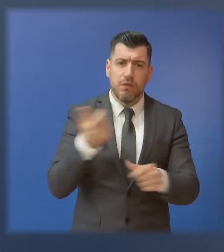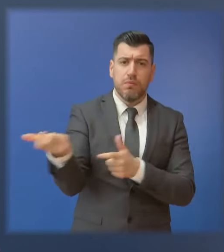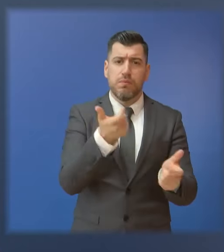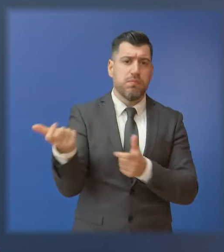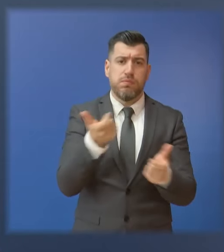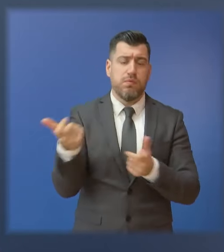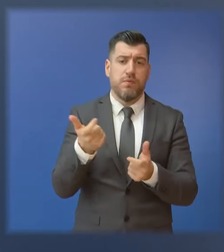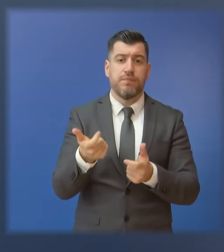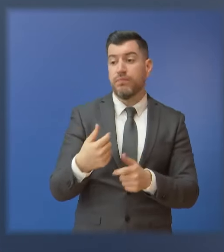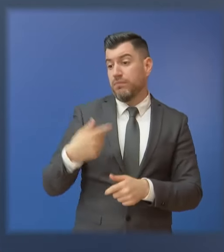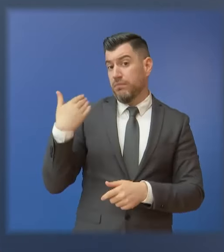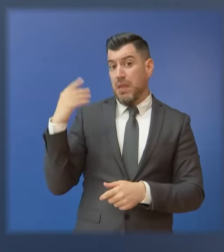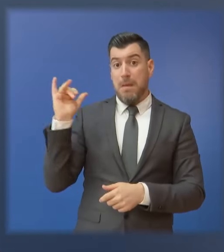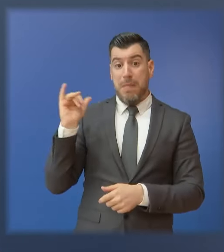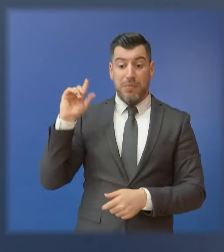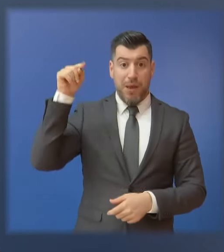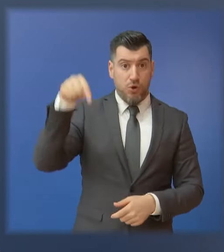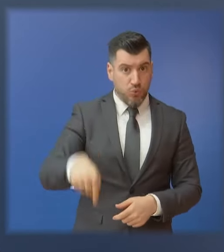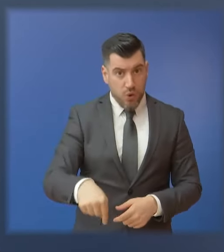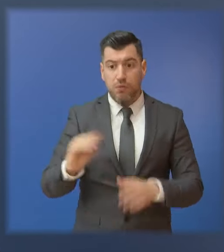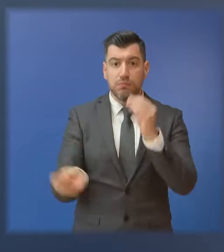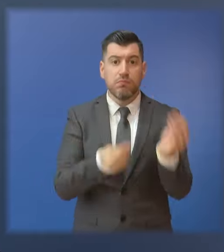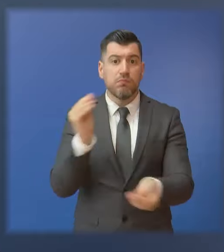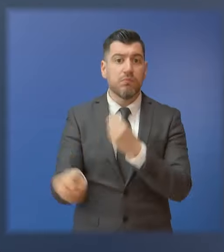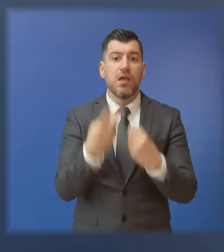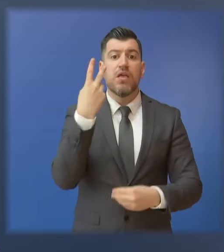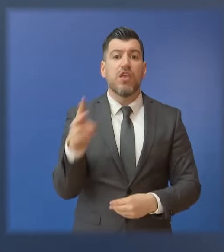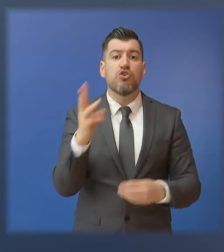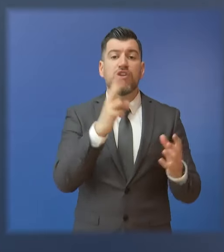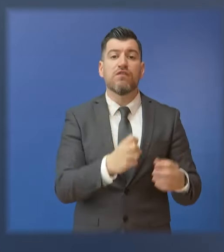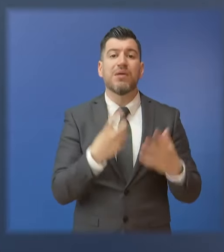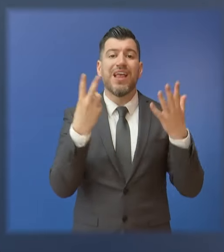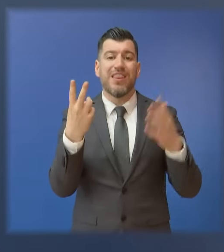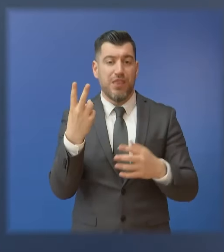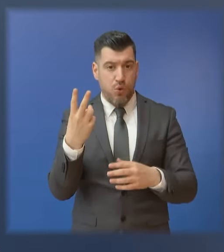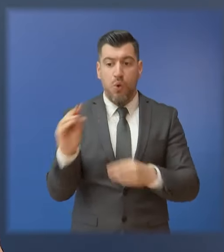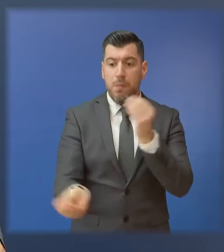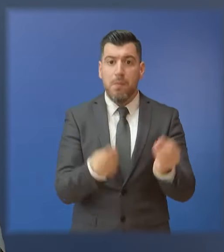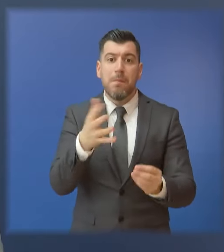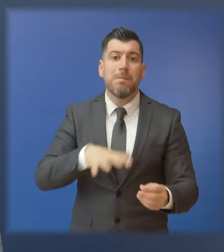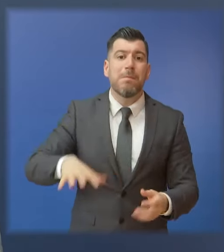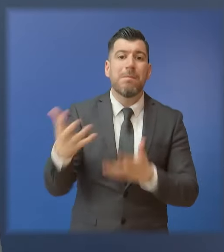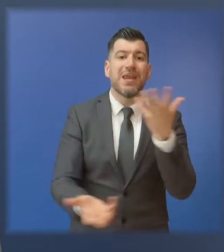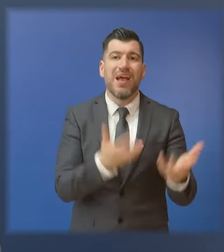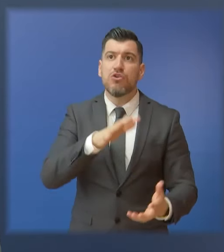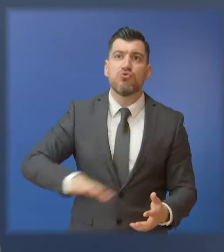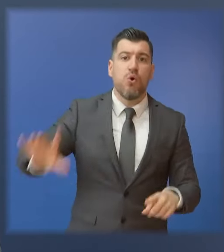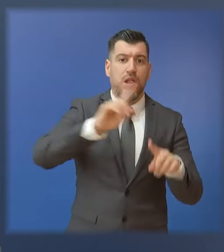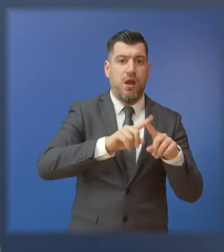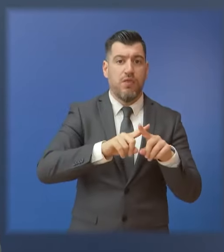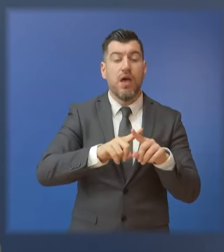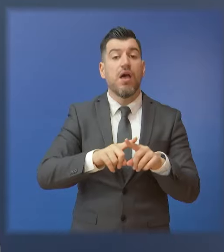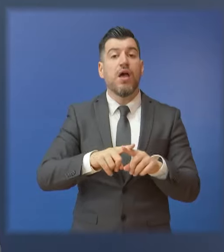μόνο από την περασμένη πέμπτη μέχρι σήμερα έχουν εκδηλωθεί πάνω από 270 πυρκαγιές σε όλη τη χώρα με τη συντριπτική πλειονότητα να